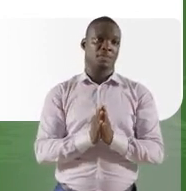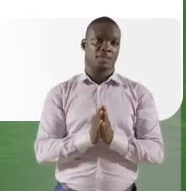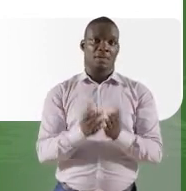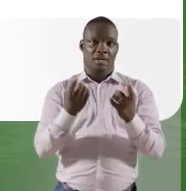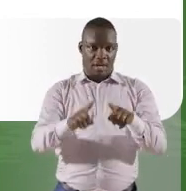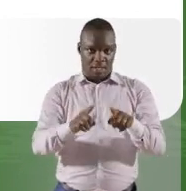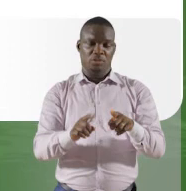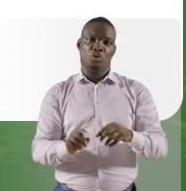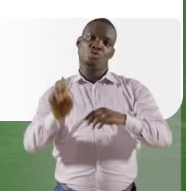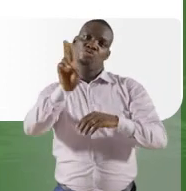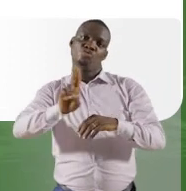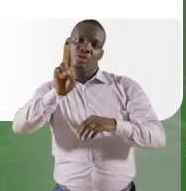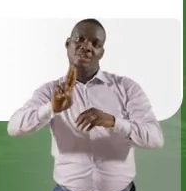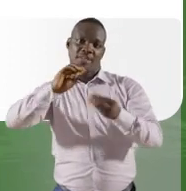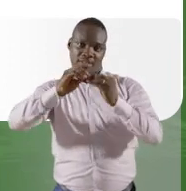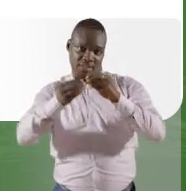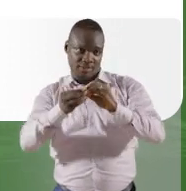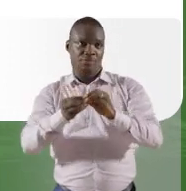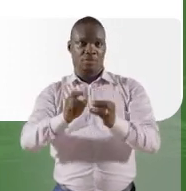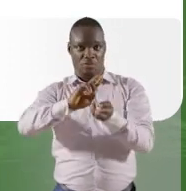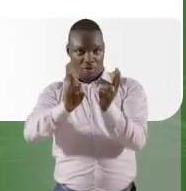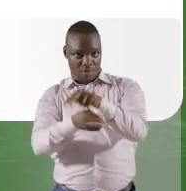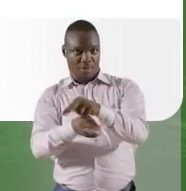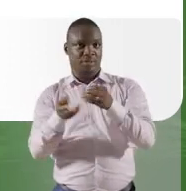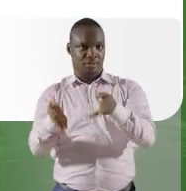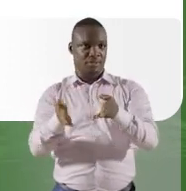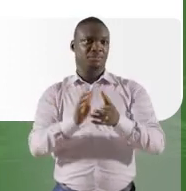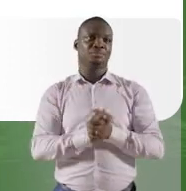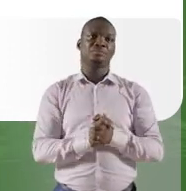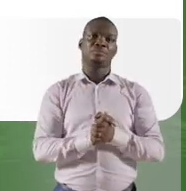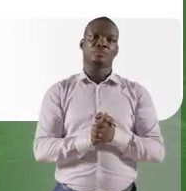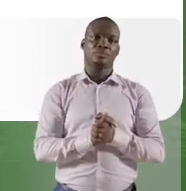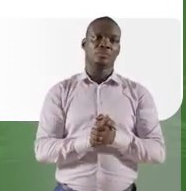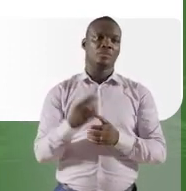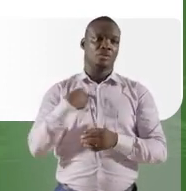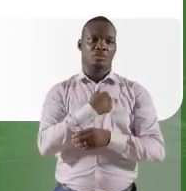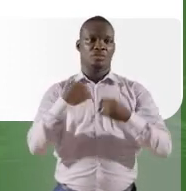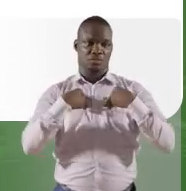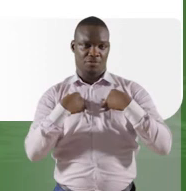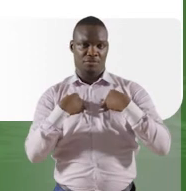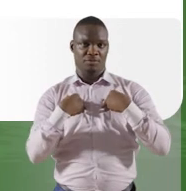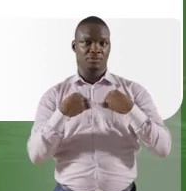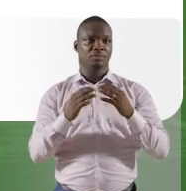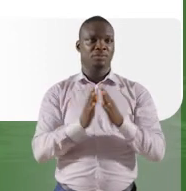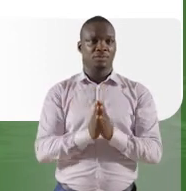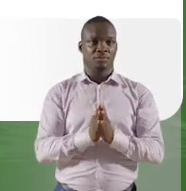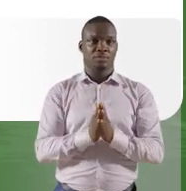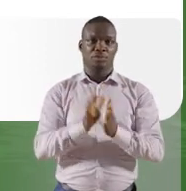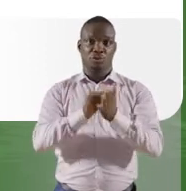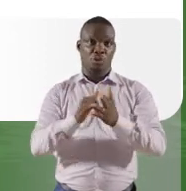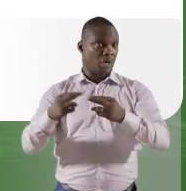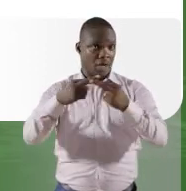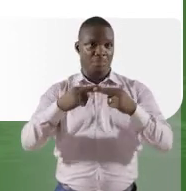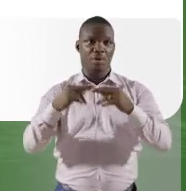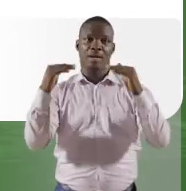en remplaçant ces nombres complexes par leur valeur, on obtient alors que ce